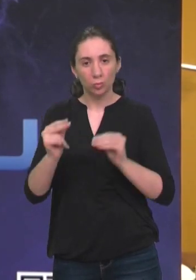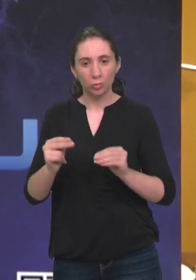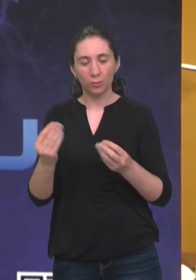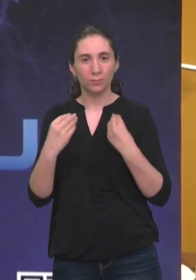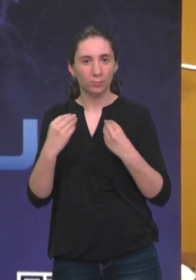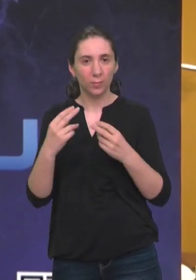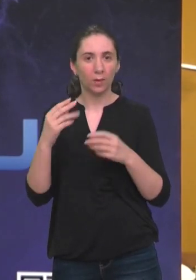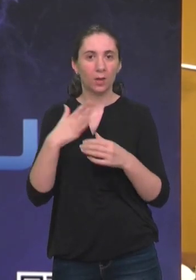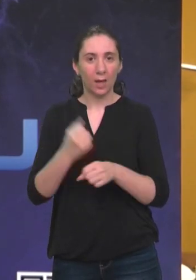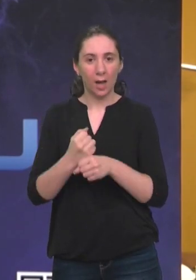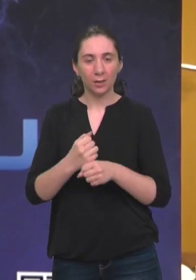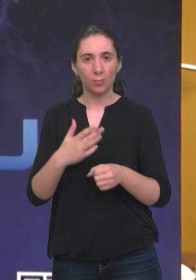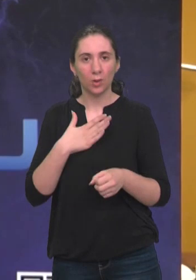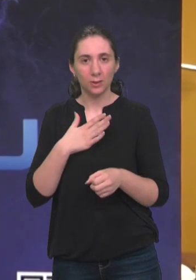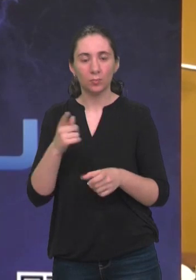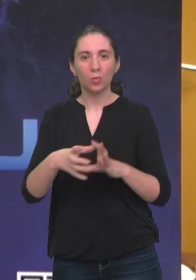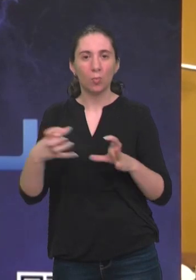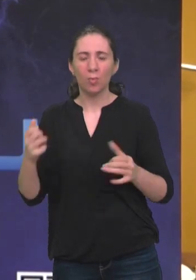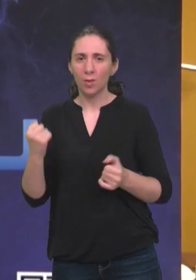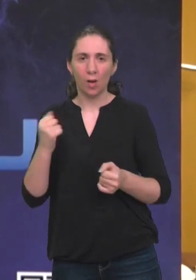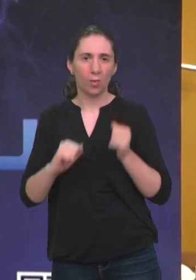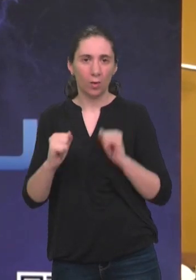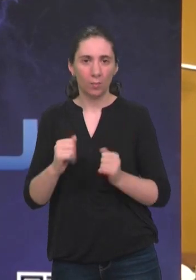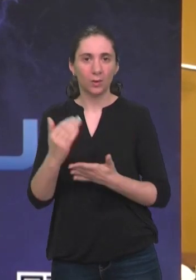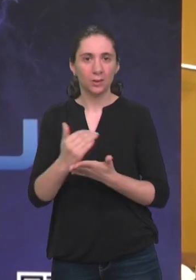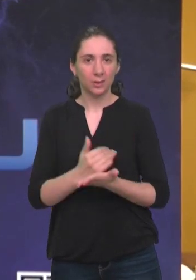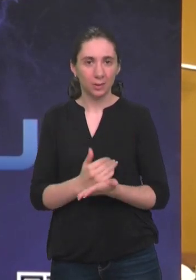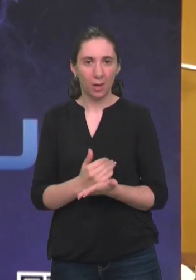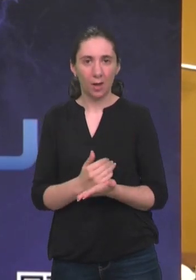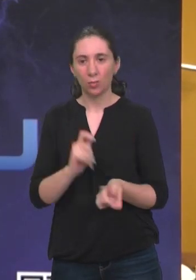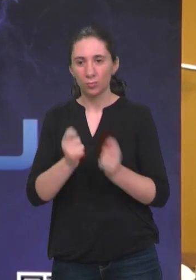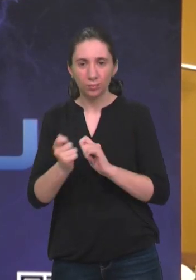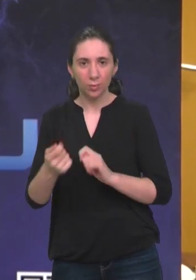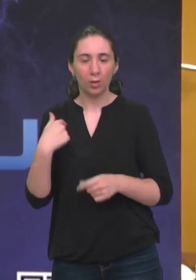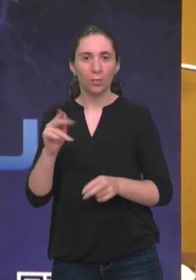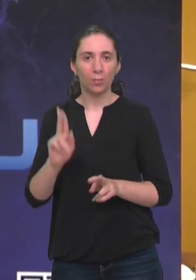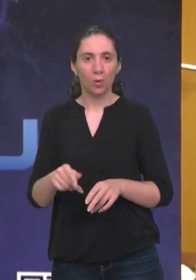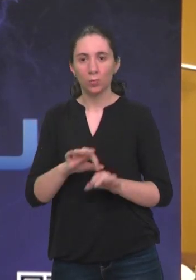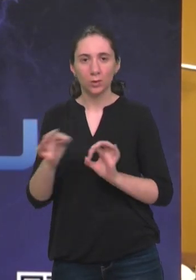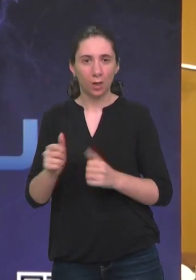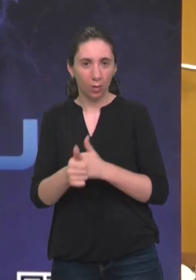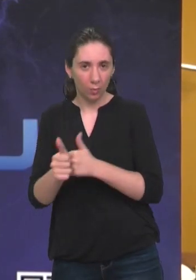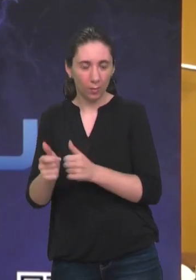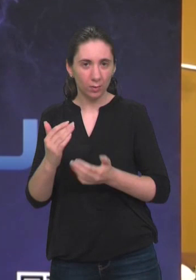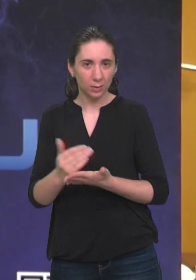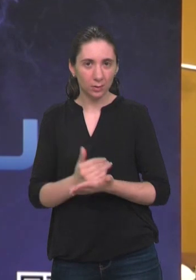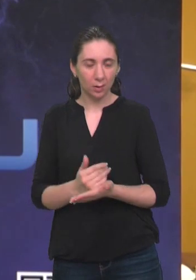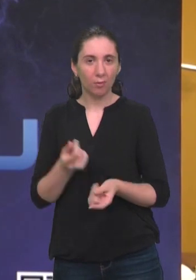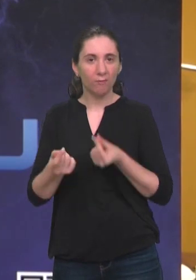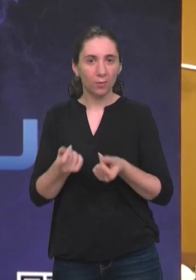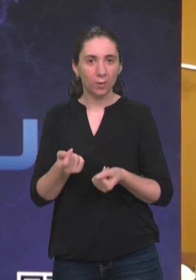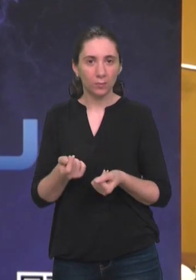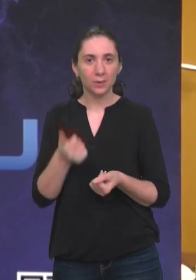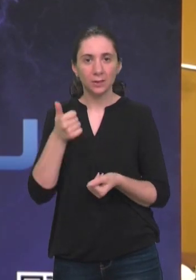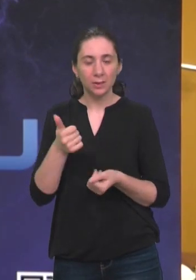sebi. To je jedan proces jako zahtjevan. Zakonske regule se kontinuirano mijenjaju, mi moramo biti stalno u toku. Financiramo se